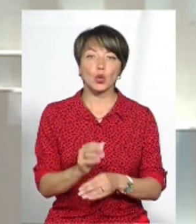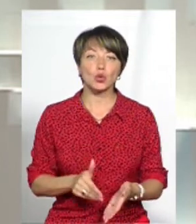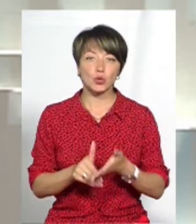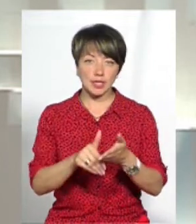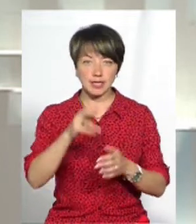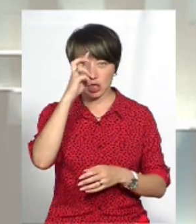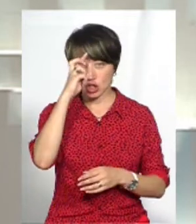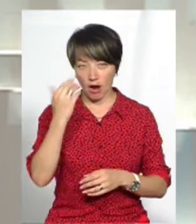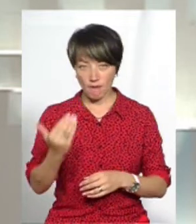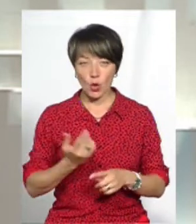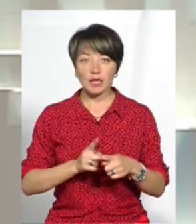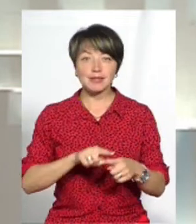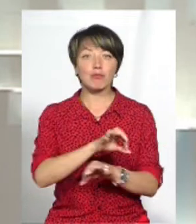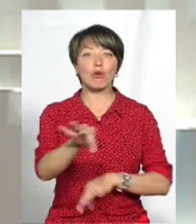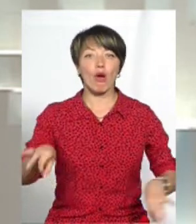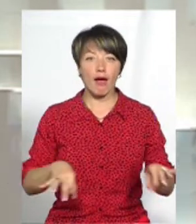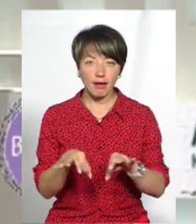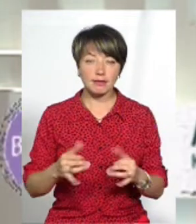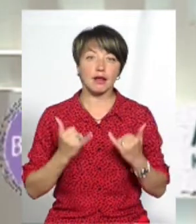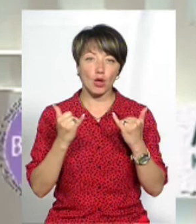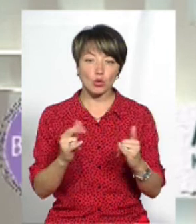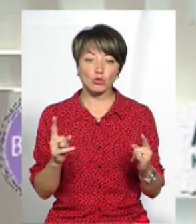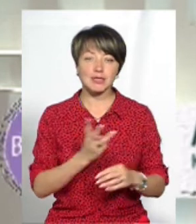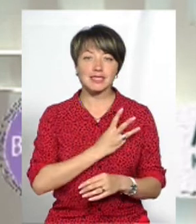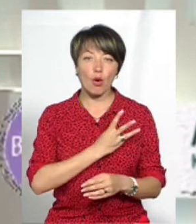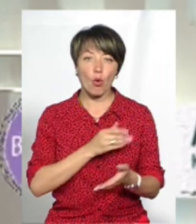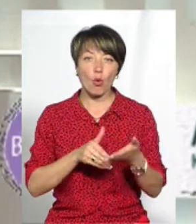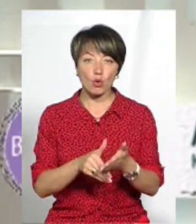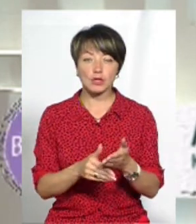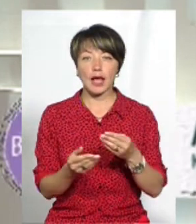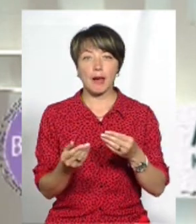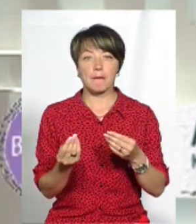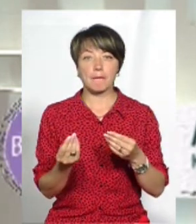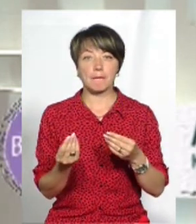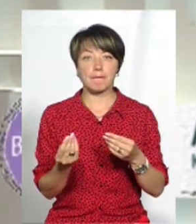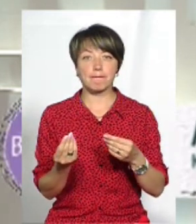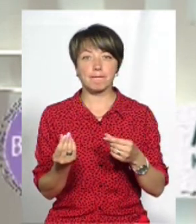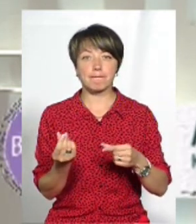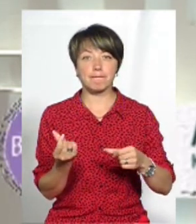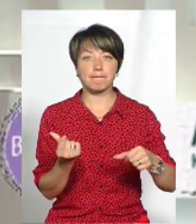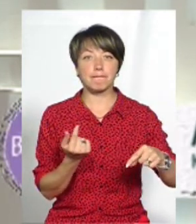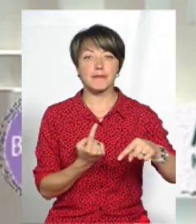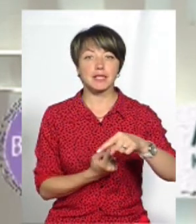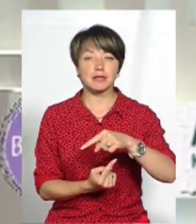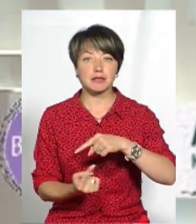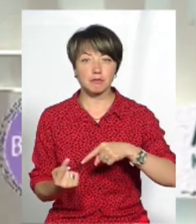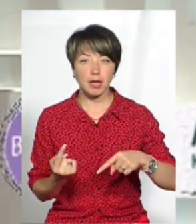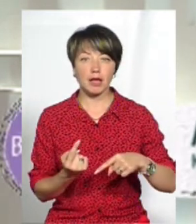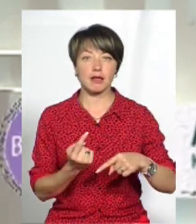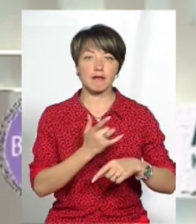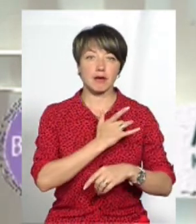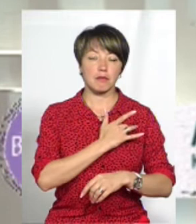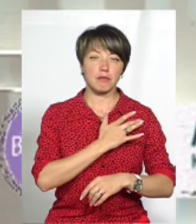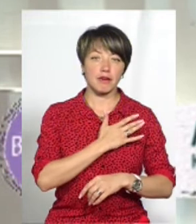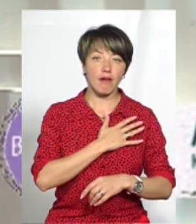державою. Ці проекти йдуть для того, щоб заохочувати підприємців, заохочувати